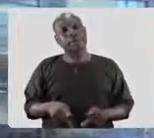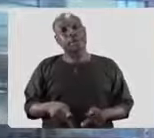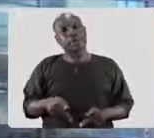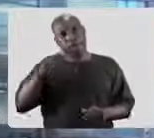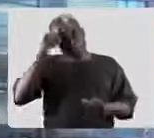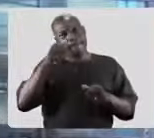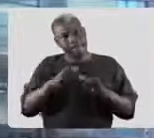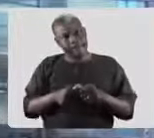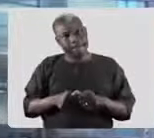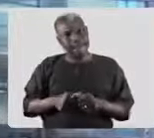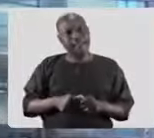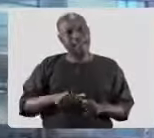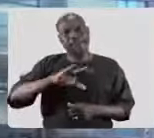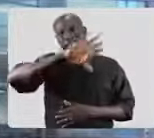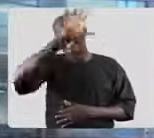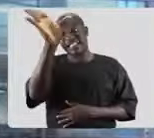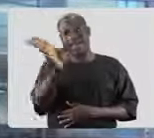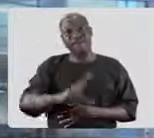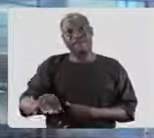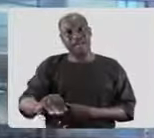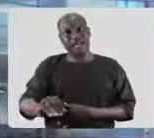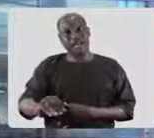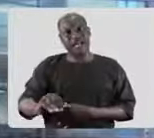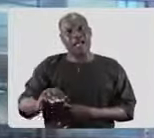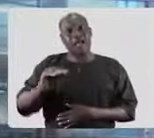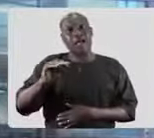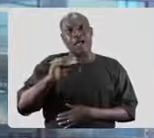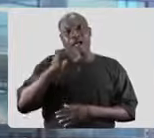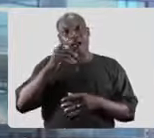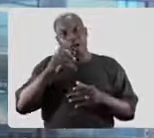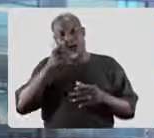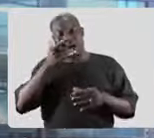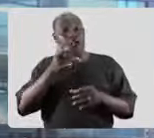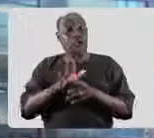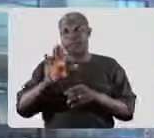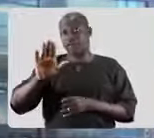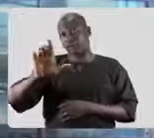Mami kai South Africa. Asamo esi ye. Ewo ojontofo Lucky Dube.